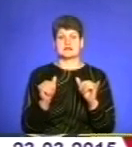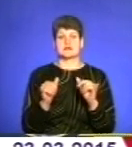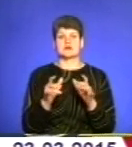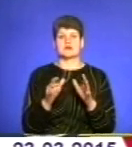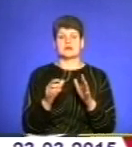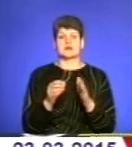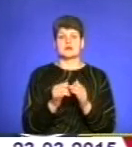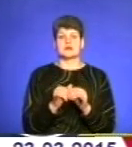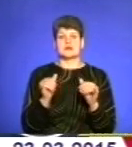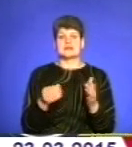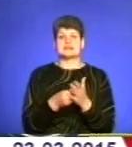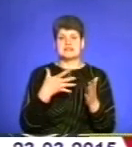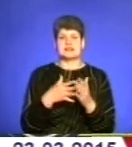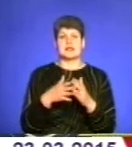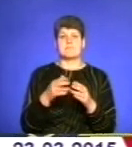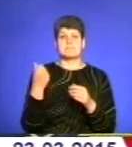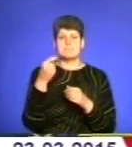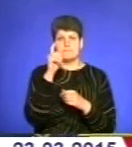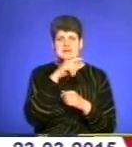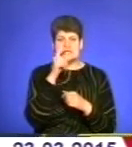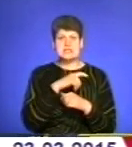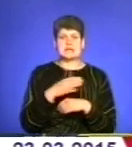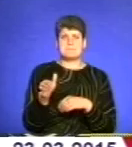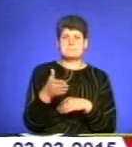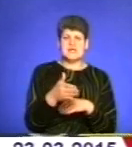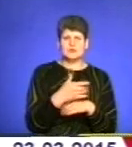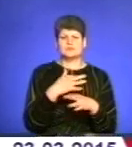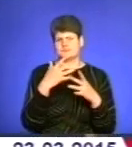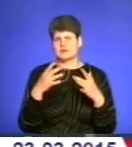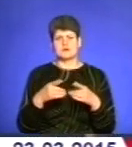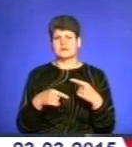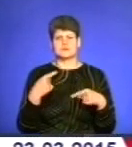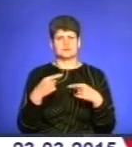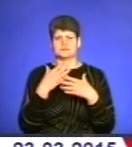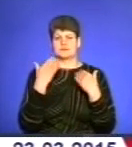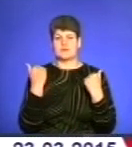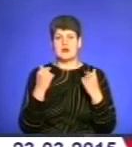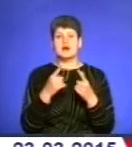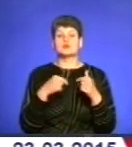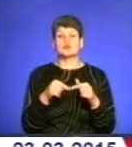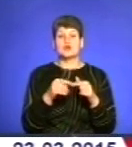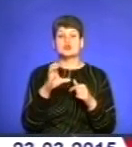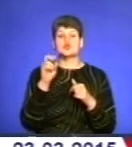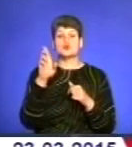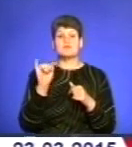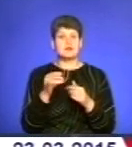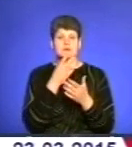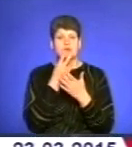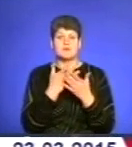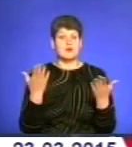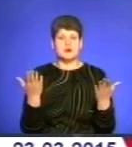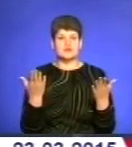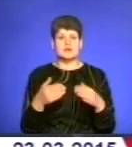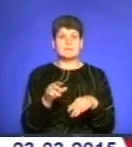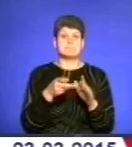бензин, на мітлу, на все. Це тут дуже гарно описано, претензій немає. А структури собівартості я не побачив, ні планової,